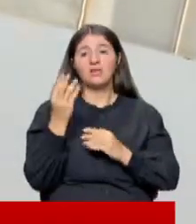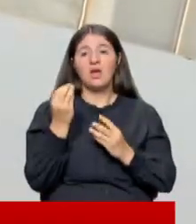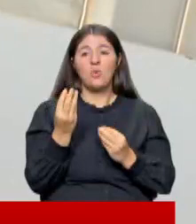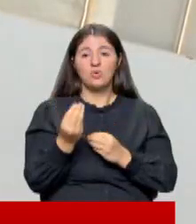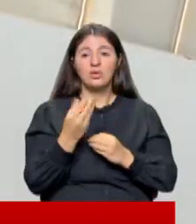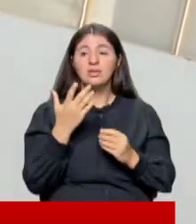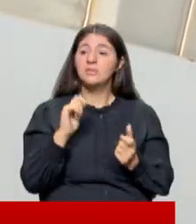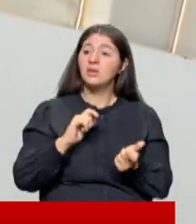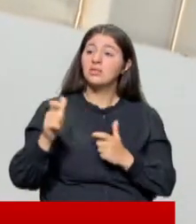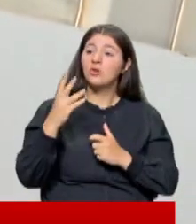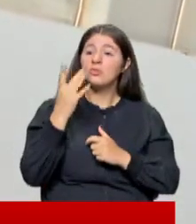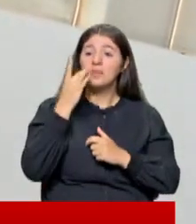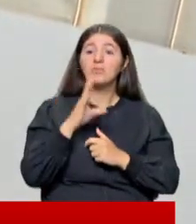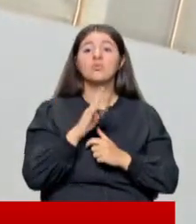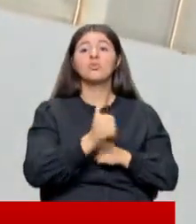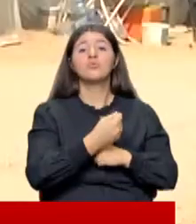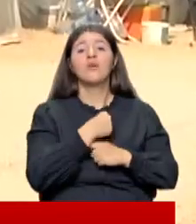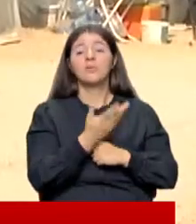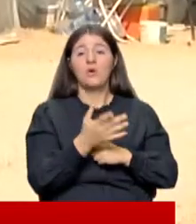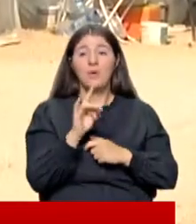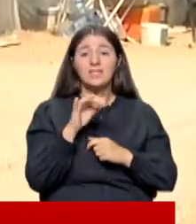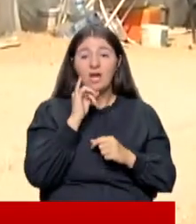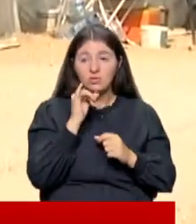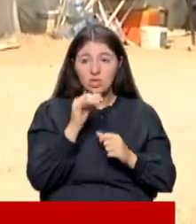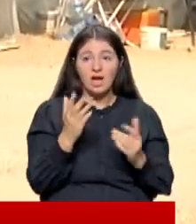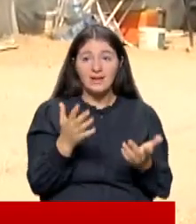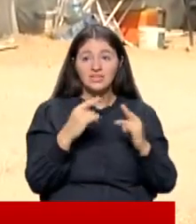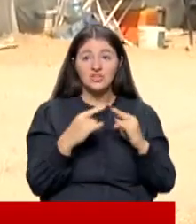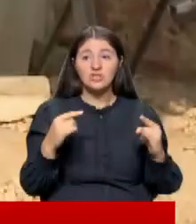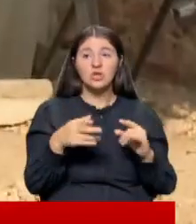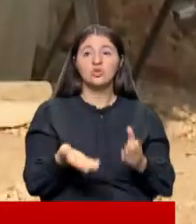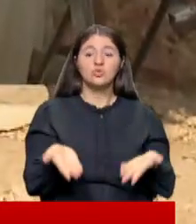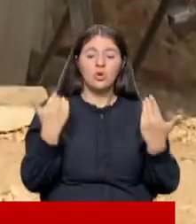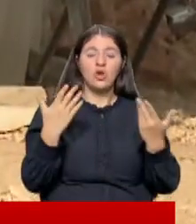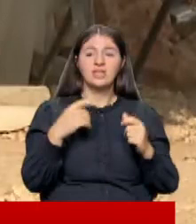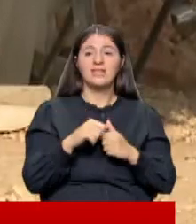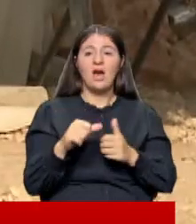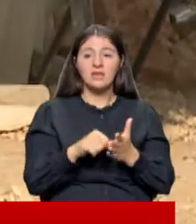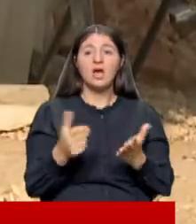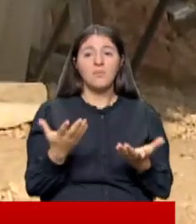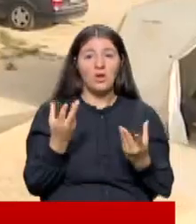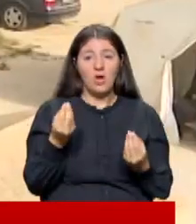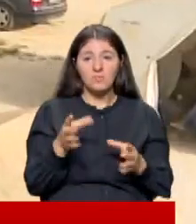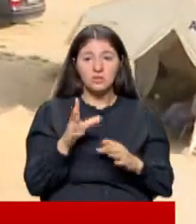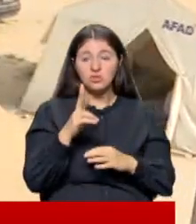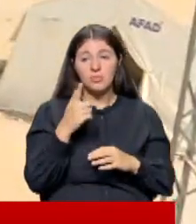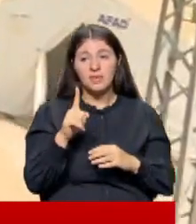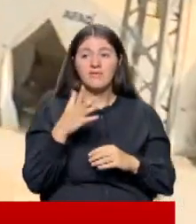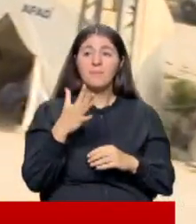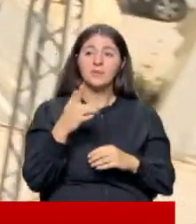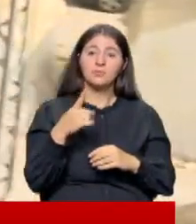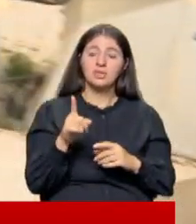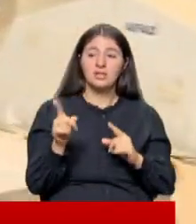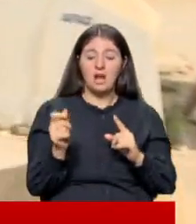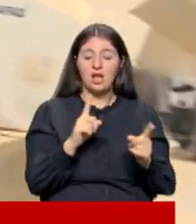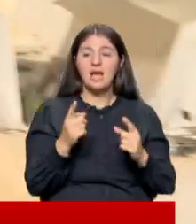zaman geçeceğinizi belli değil Yok belli değil gün vermiyorlar 15 Ağustos artık çadırların söküleceği tarihti ama öyle olmadı 3000 ila 5000